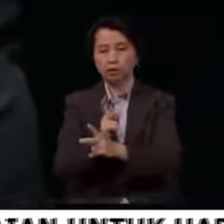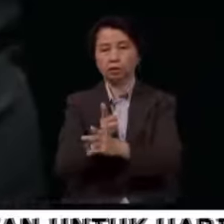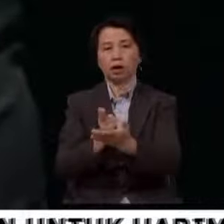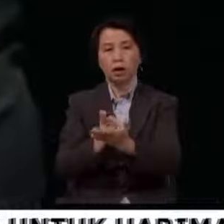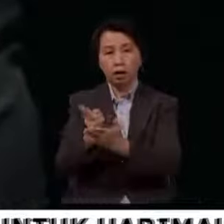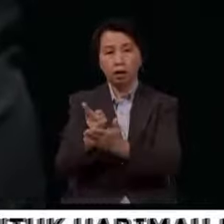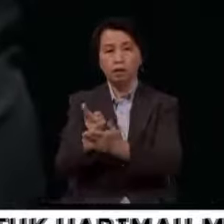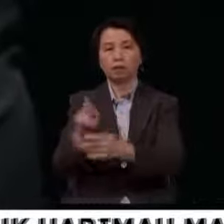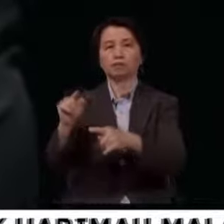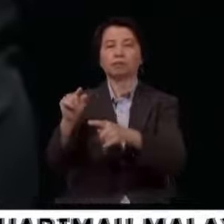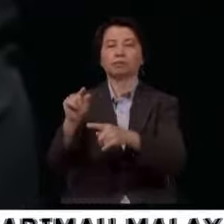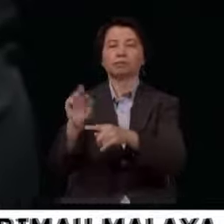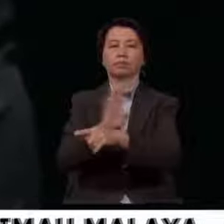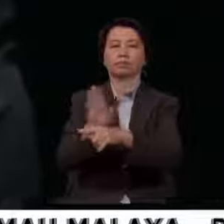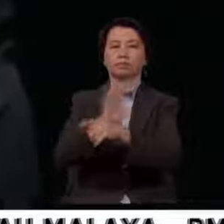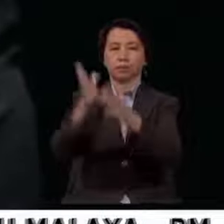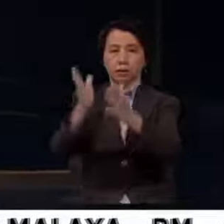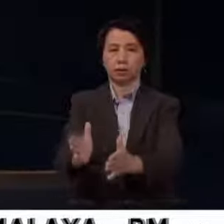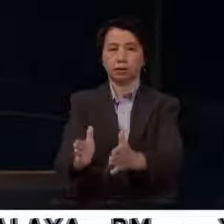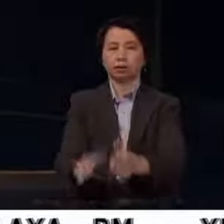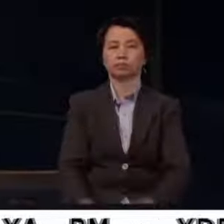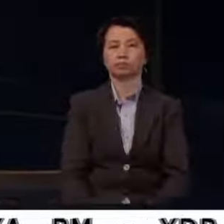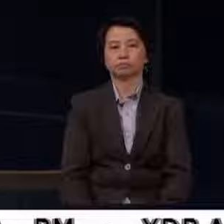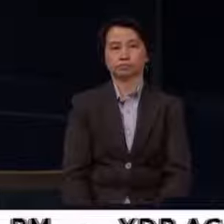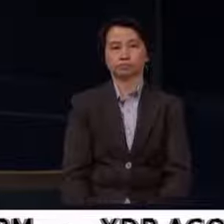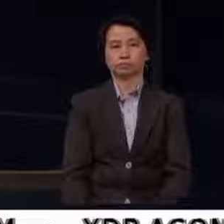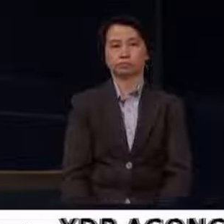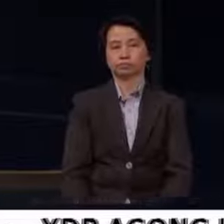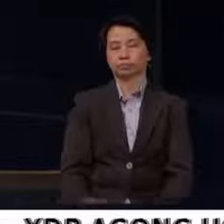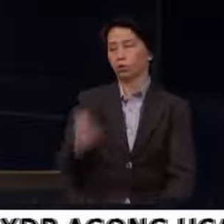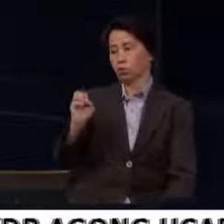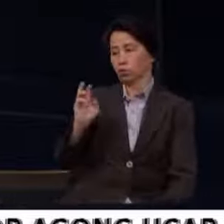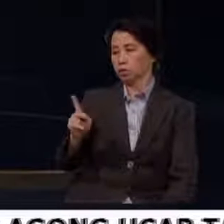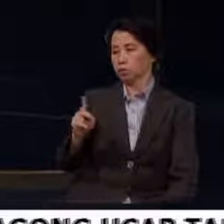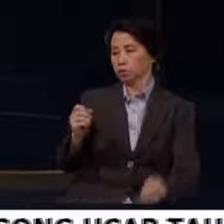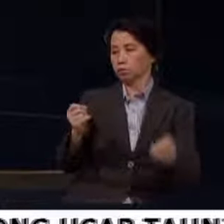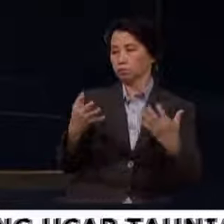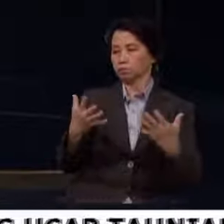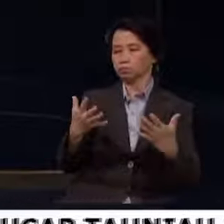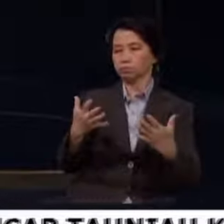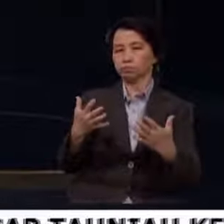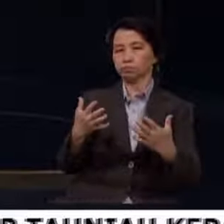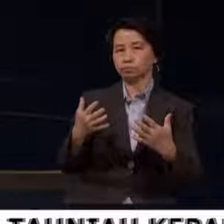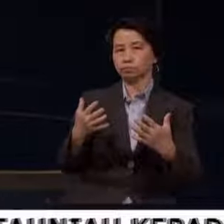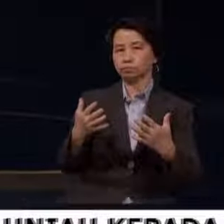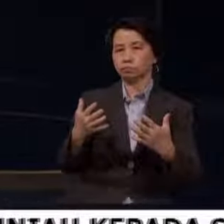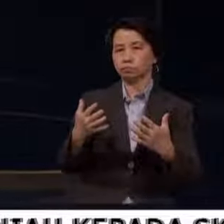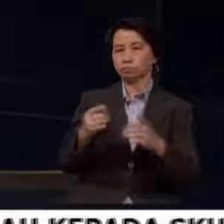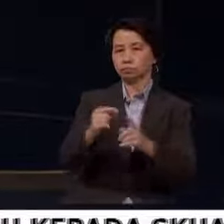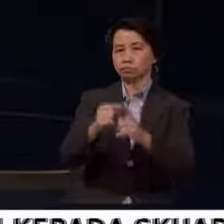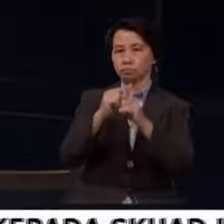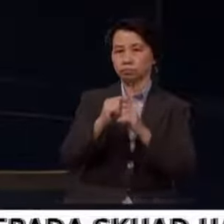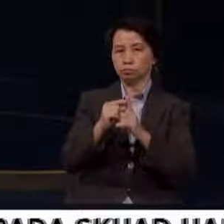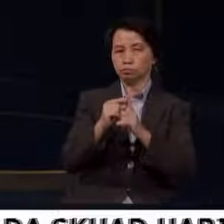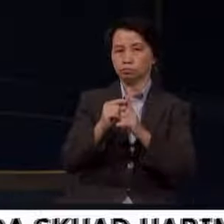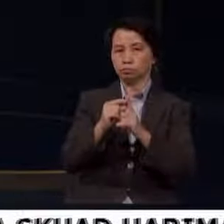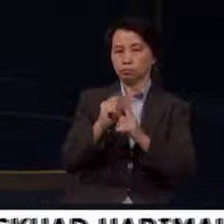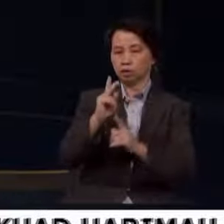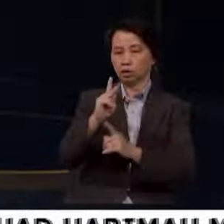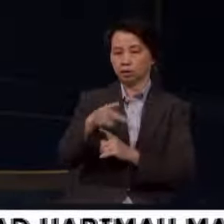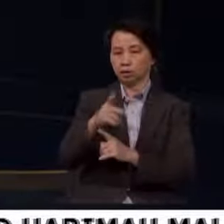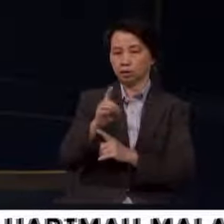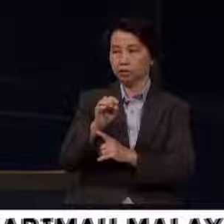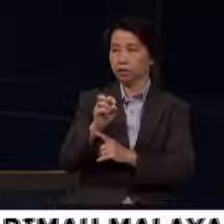Kemenag Wow harga sayur naik topik epidermis Epic adem sebaliknya kenyataan Siapa yang benar sebenarnya dan dan